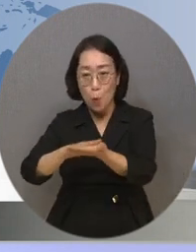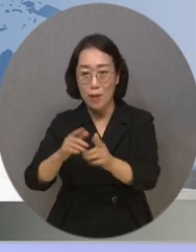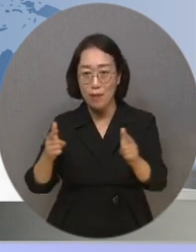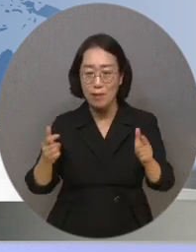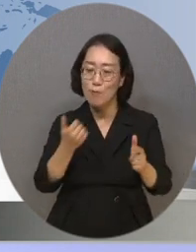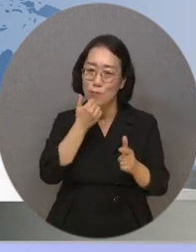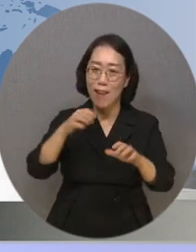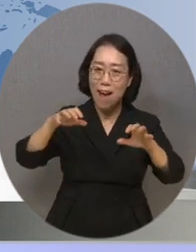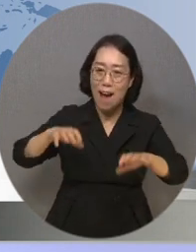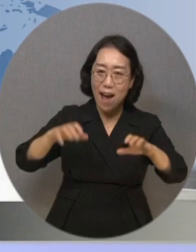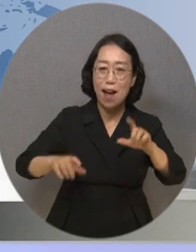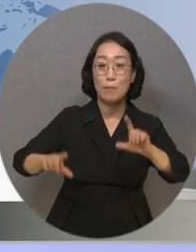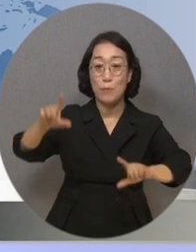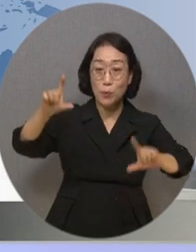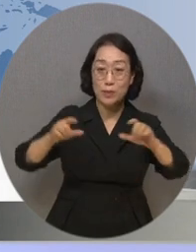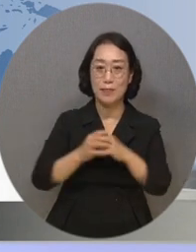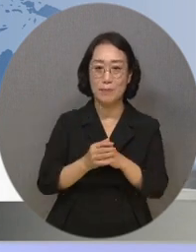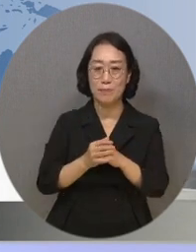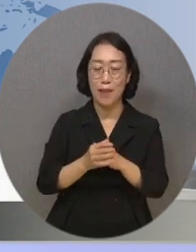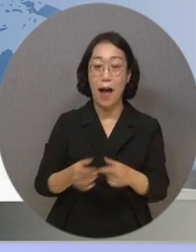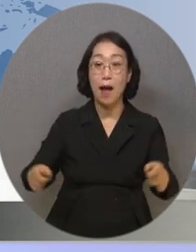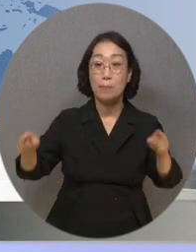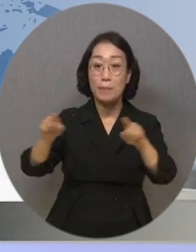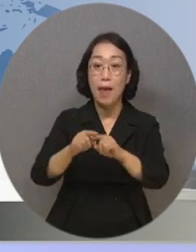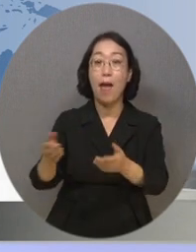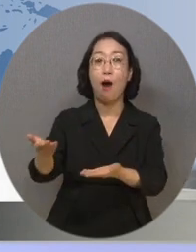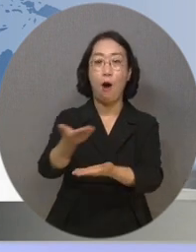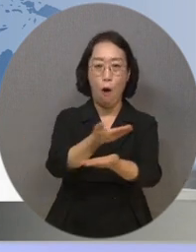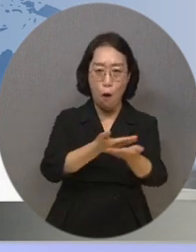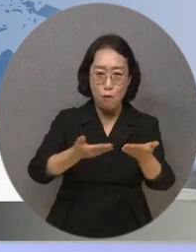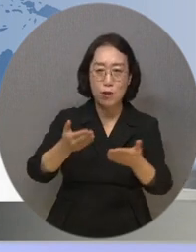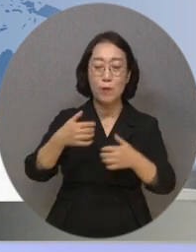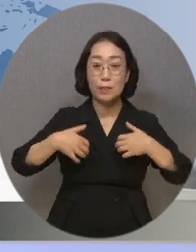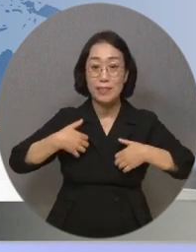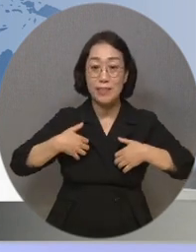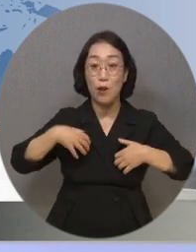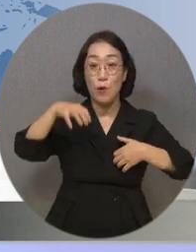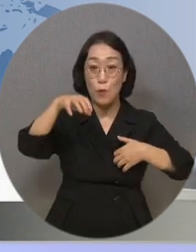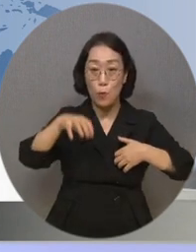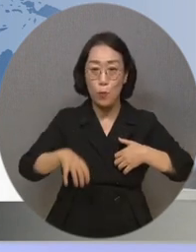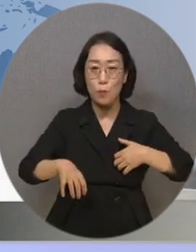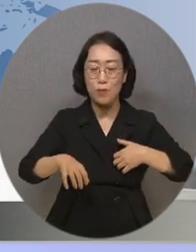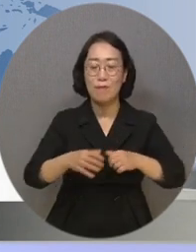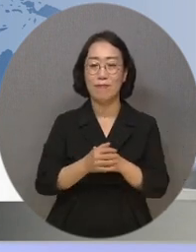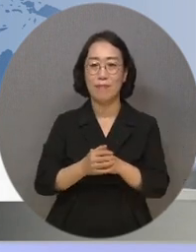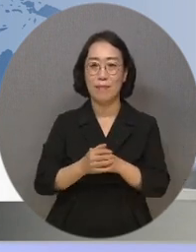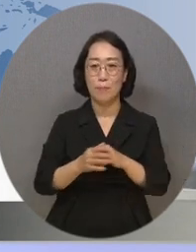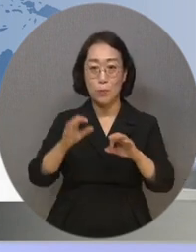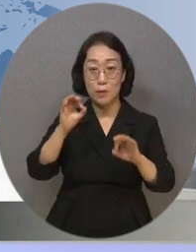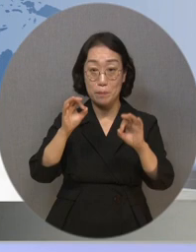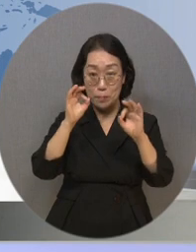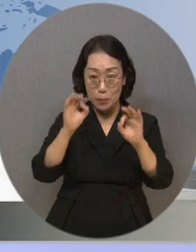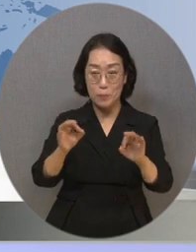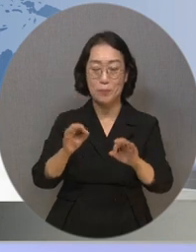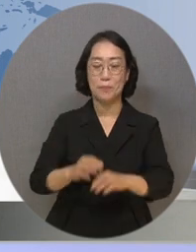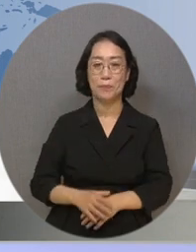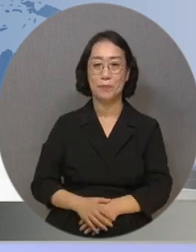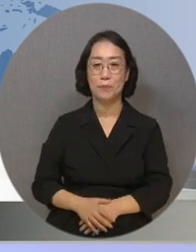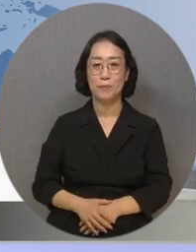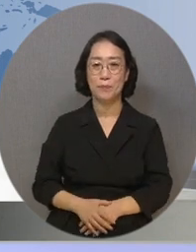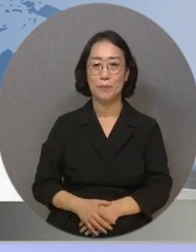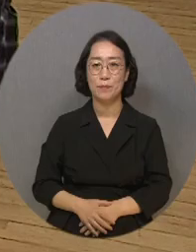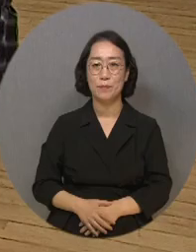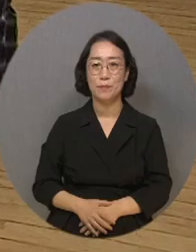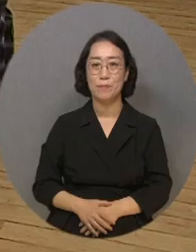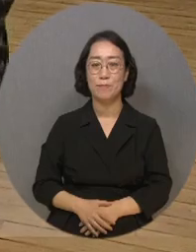웃음소리 넘쳐나는 시간이었는데요 함께 어울리며 즐길 수 있어 더욱 의미 있던 현장을 채우려 기자가 안내합니다